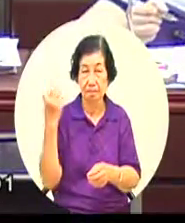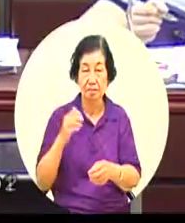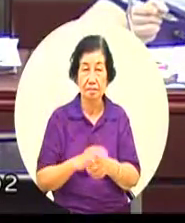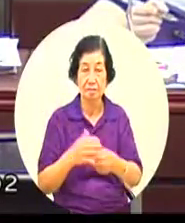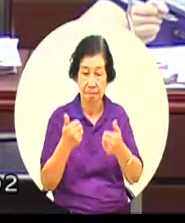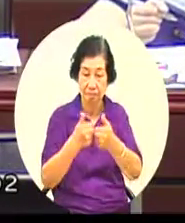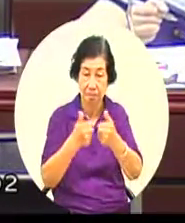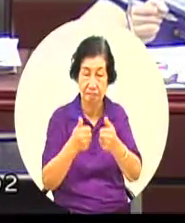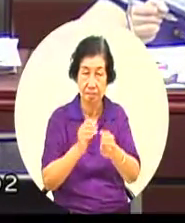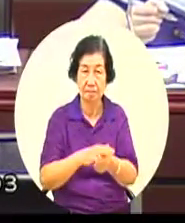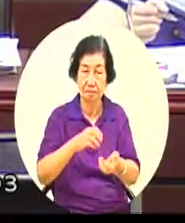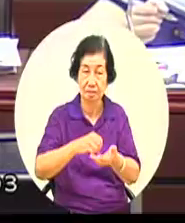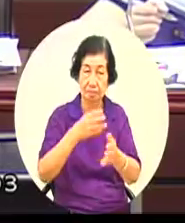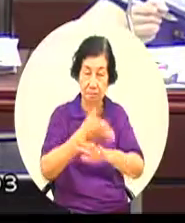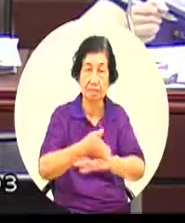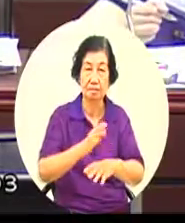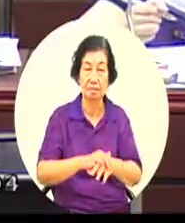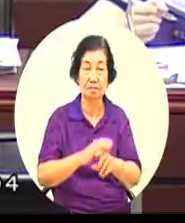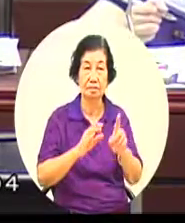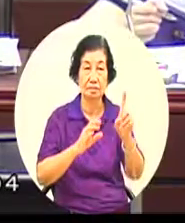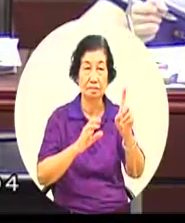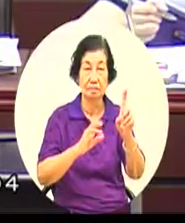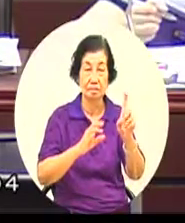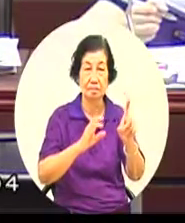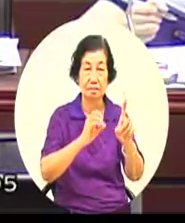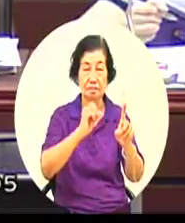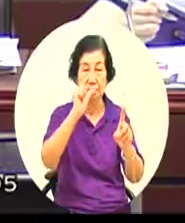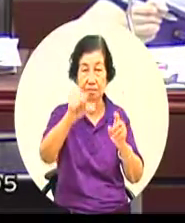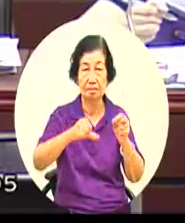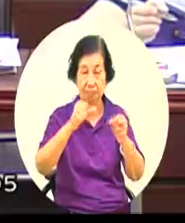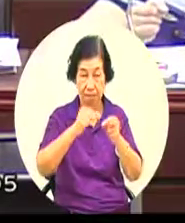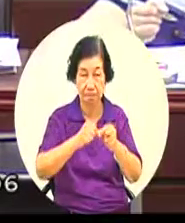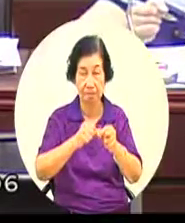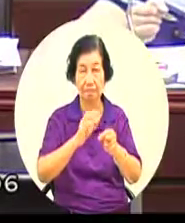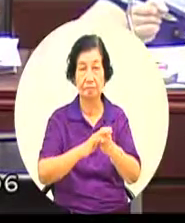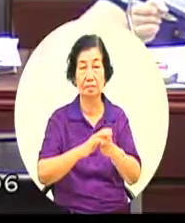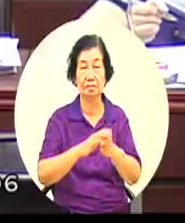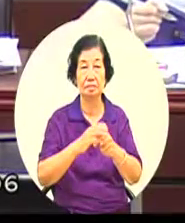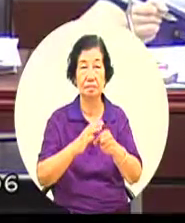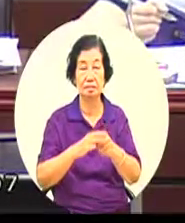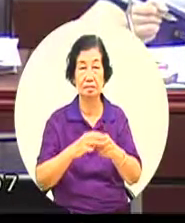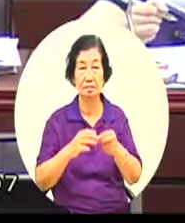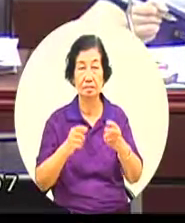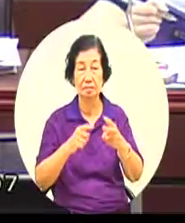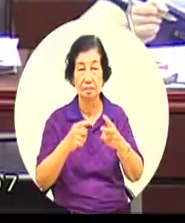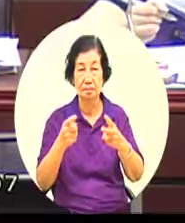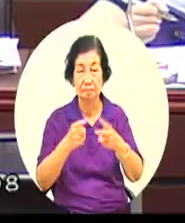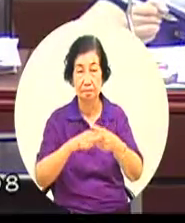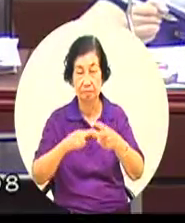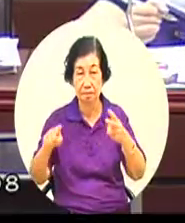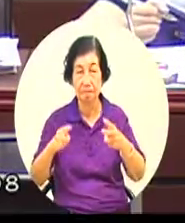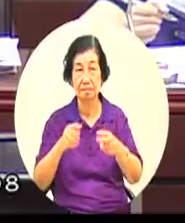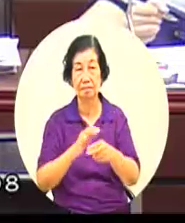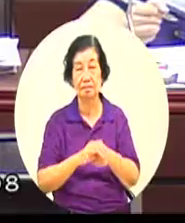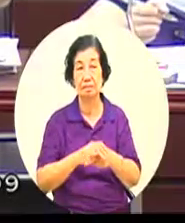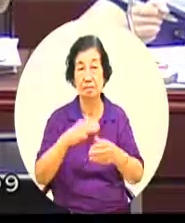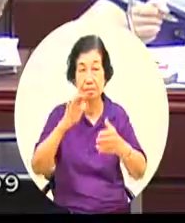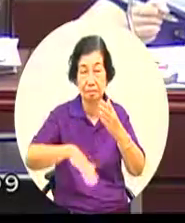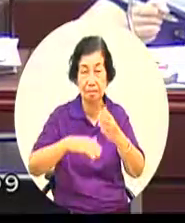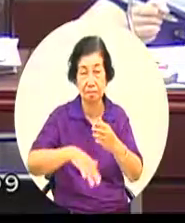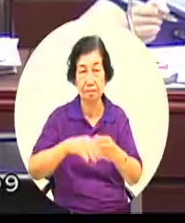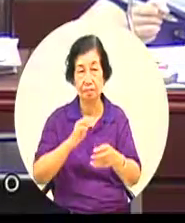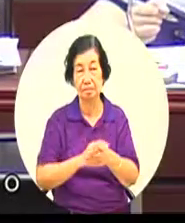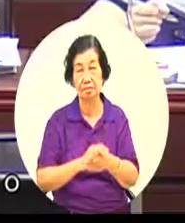那105学年度看起来国小啊，一年级新生低于10人的学校，一共有49个学